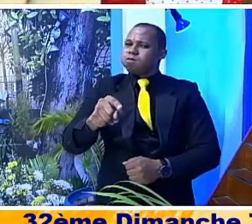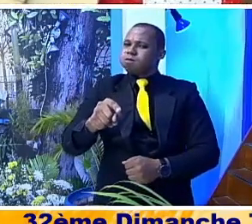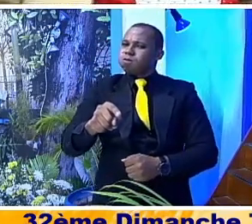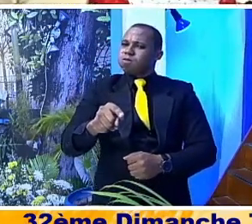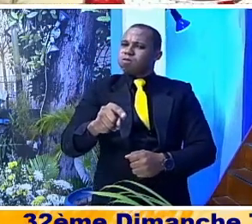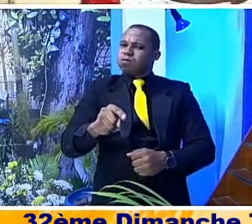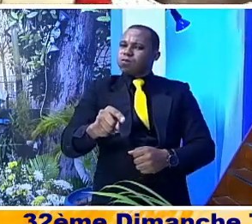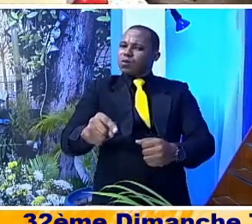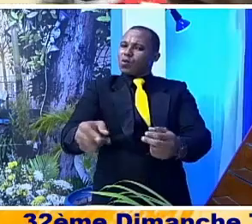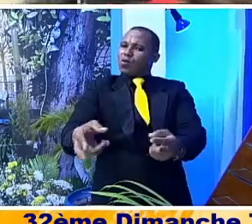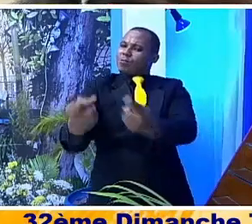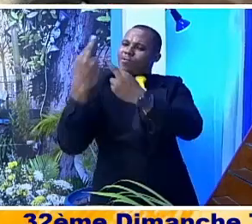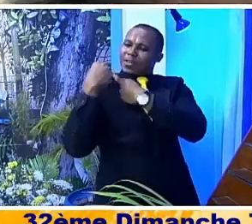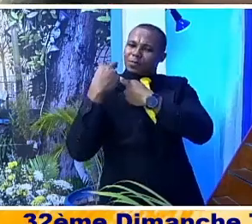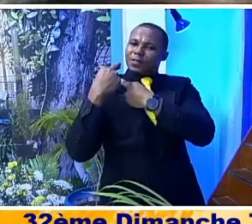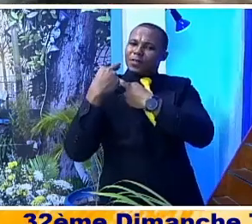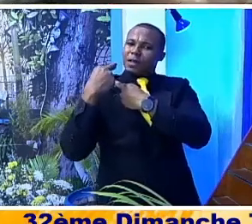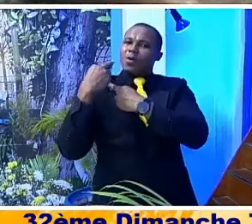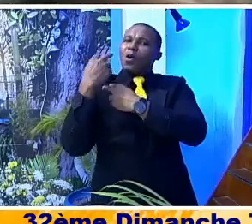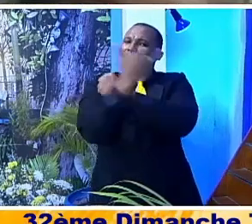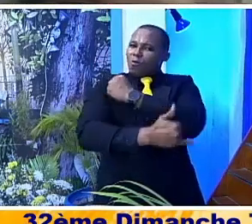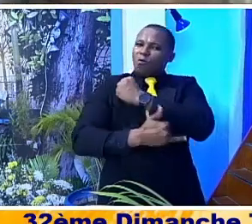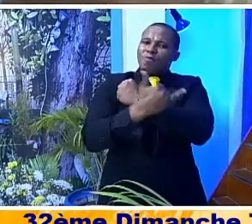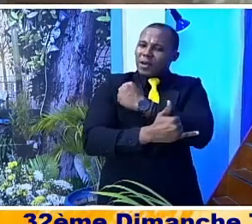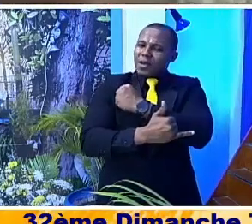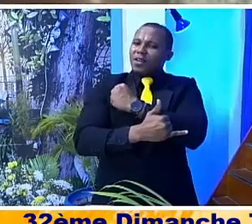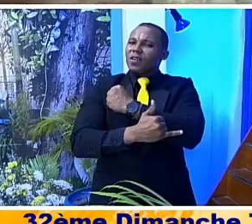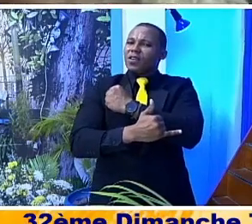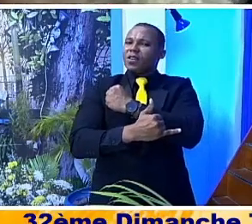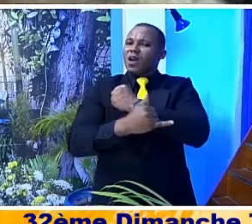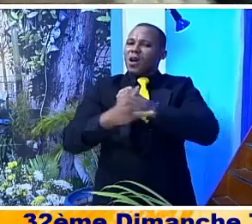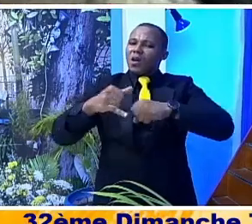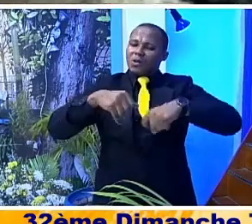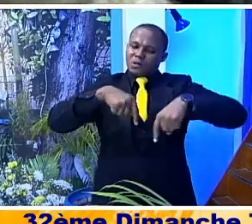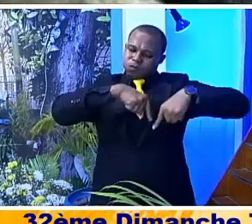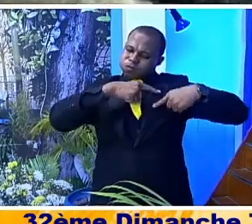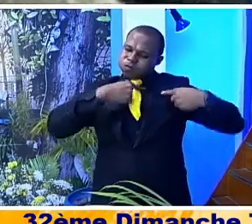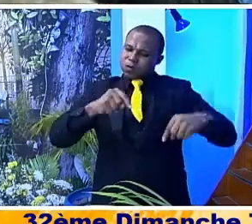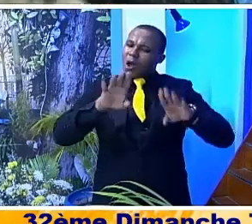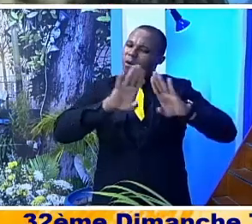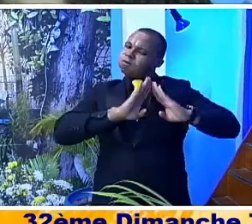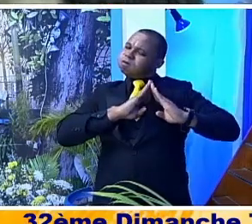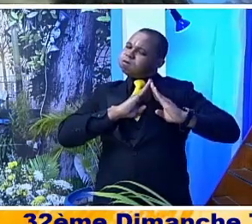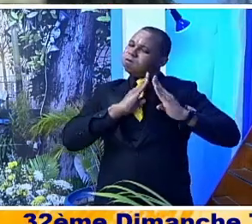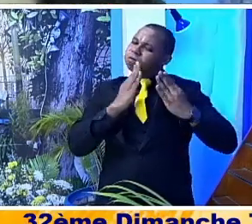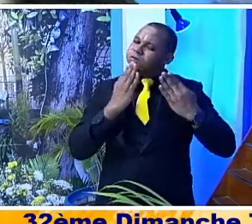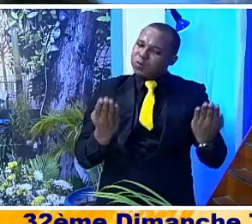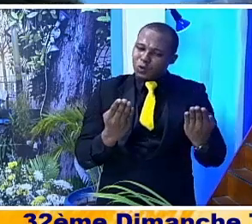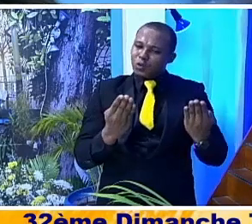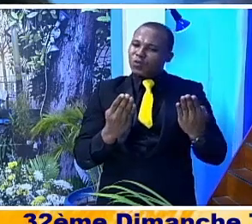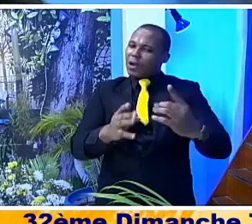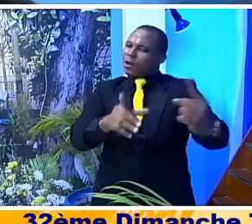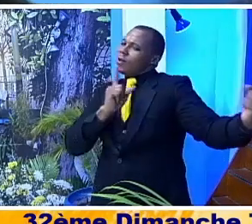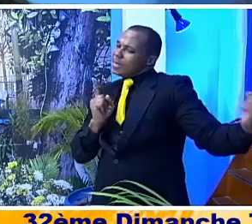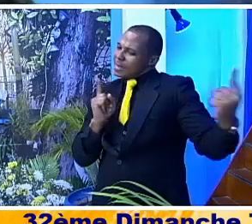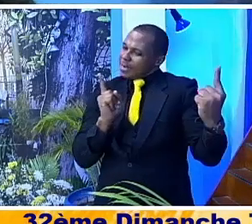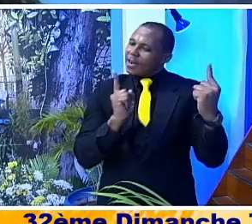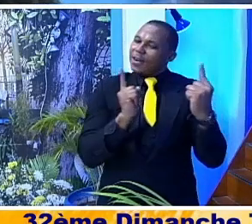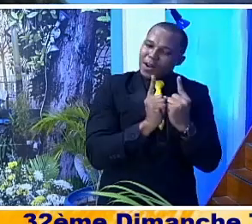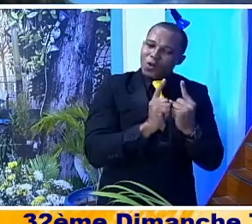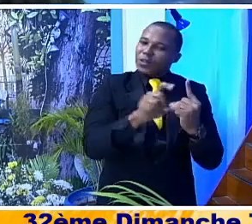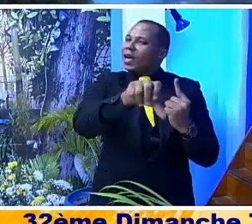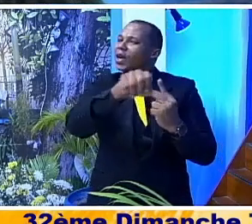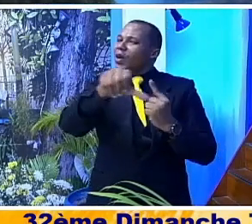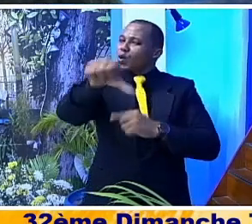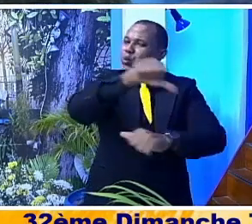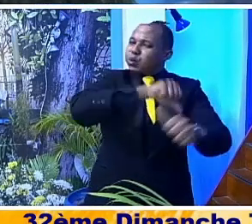pays à un état ça, au moins, fais une chaise de solidarité, l'ouvre cœur. Yon rencontre l'autre, yon parle avec l'autre. Frère